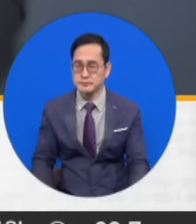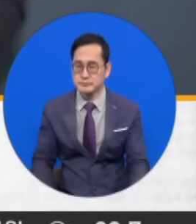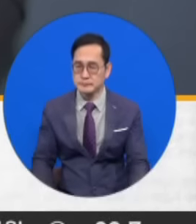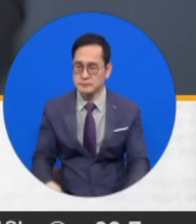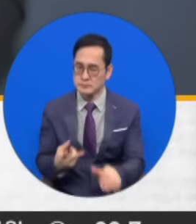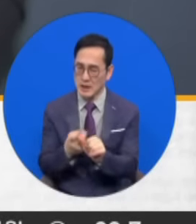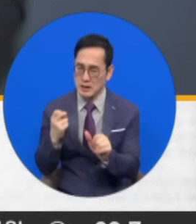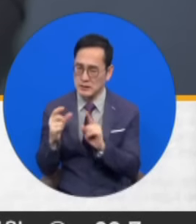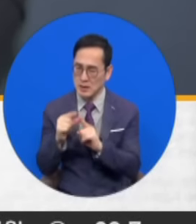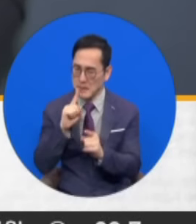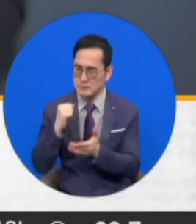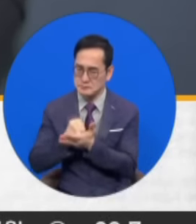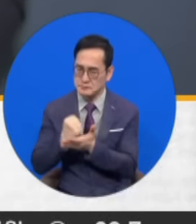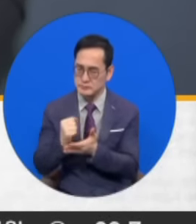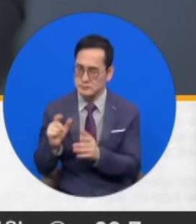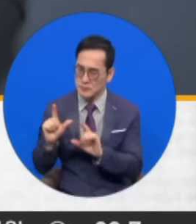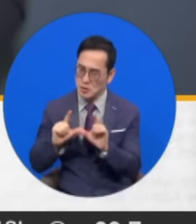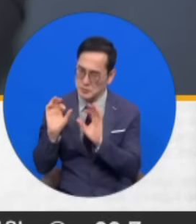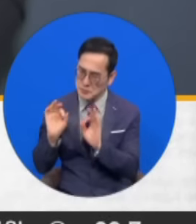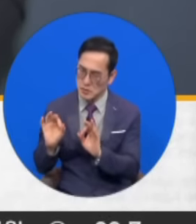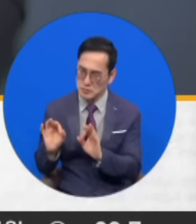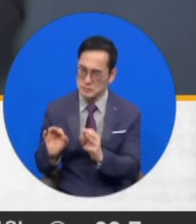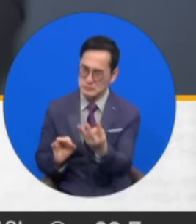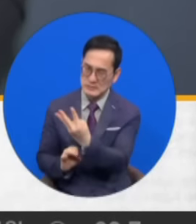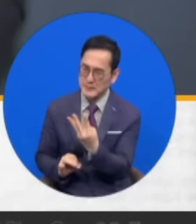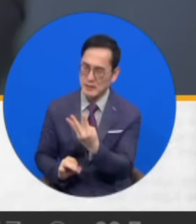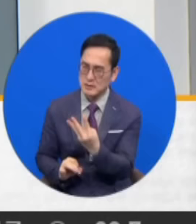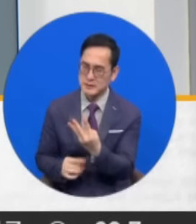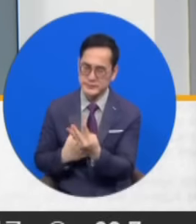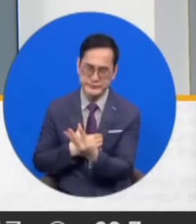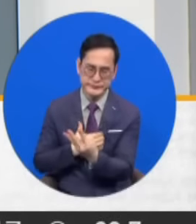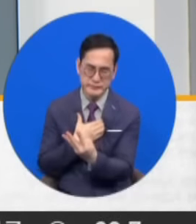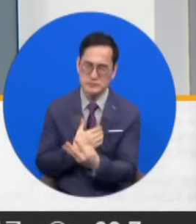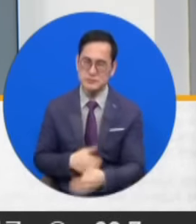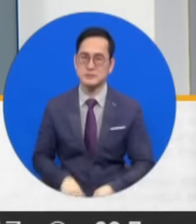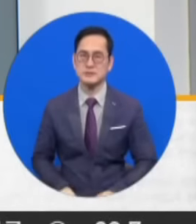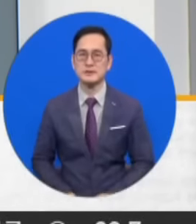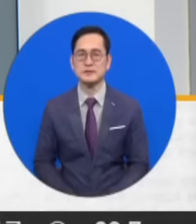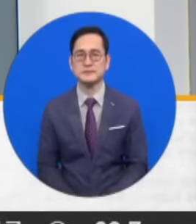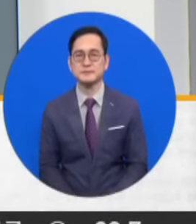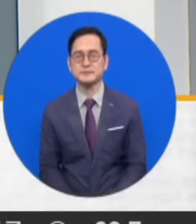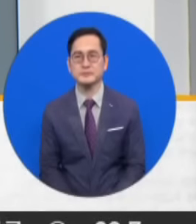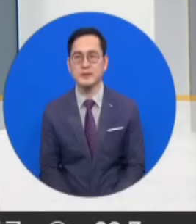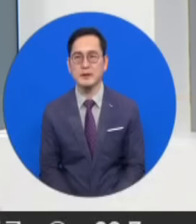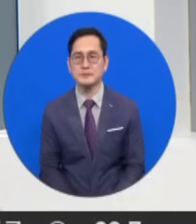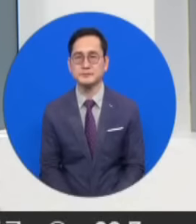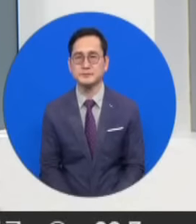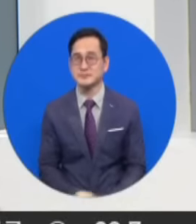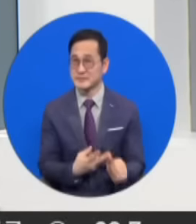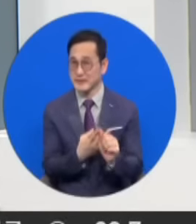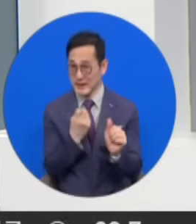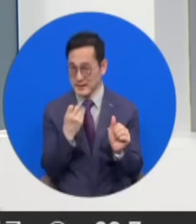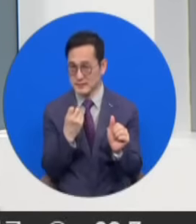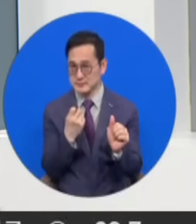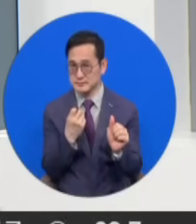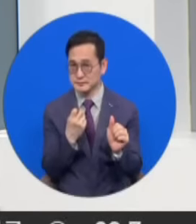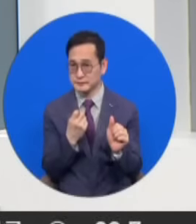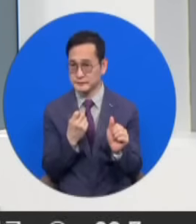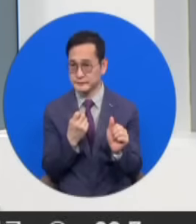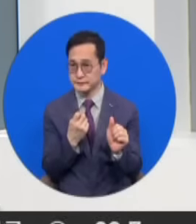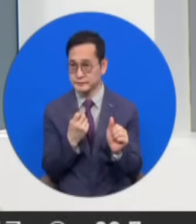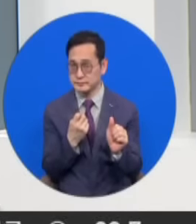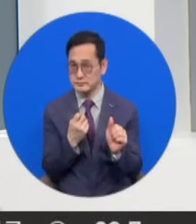하는 좀 아쉬움이 듭니다. 당의 3선 이양수 의원이 한동훈 후보 포함해서 내 후보 모두 다 비판하고 있어요. 탄핵이라고 하는 것은 그